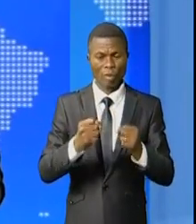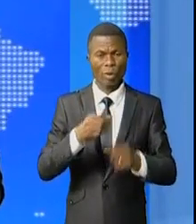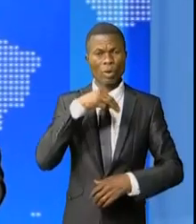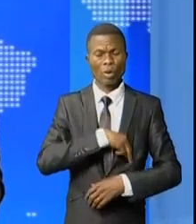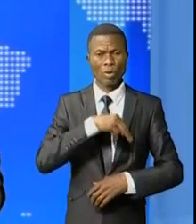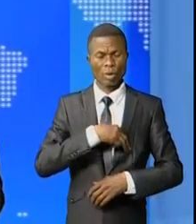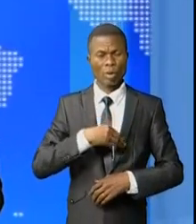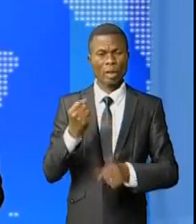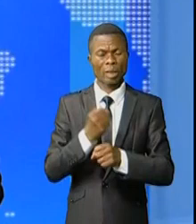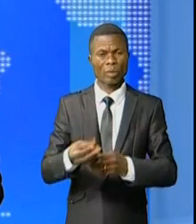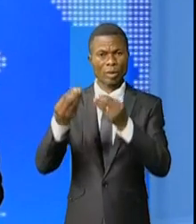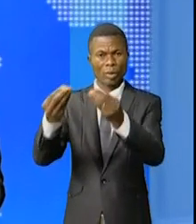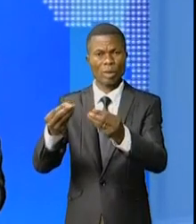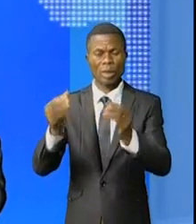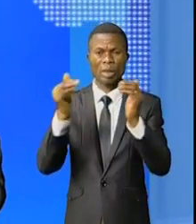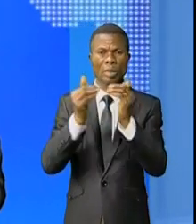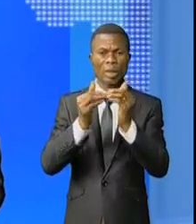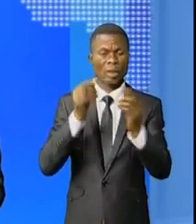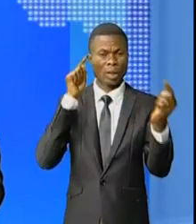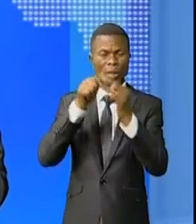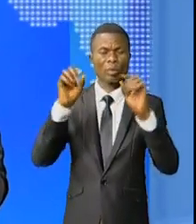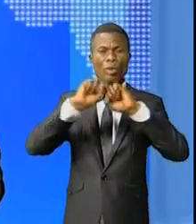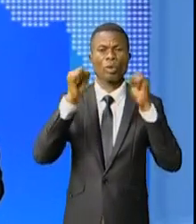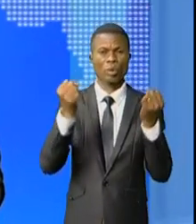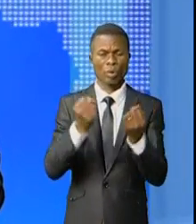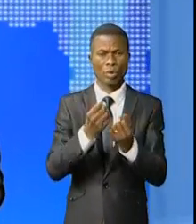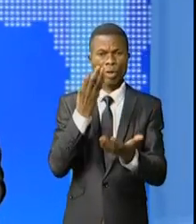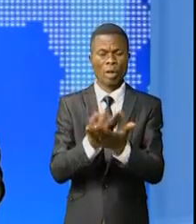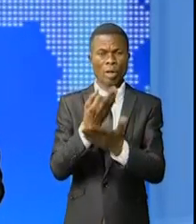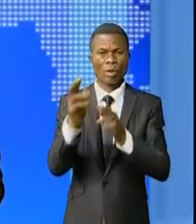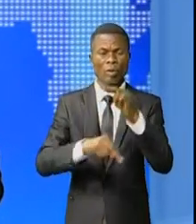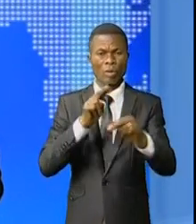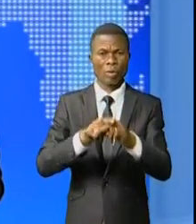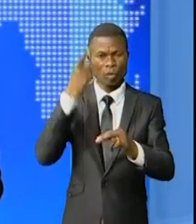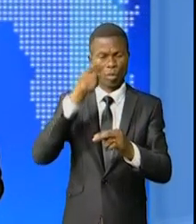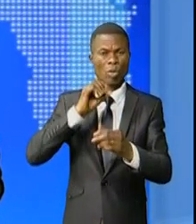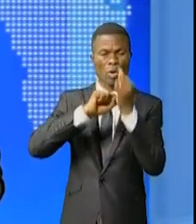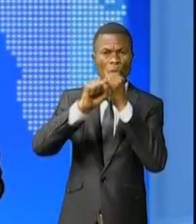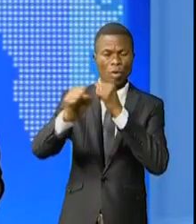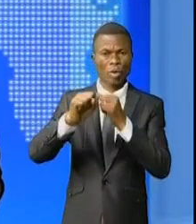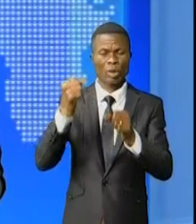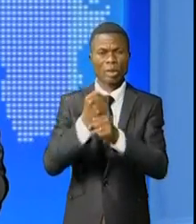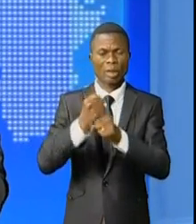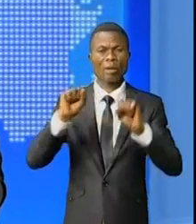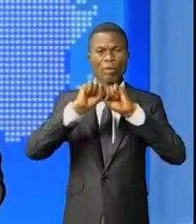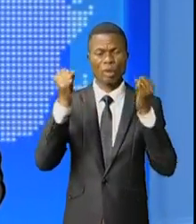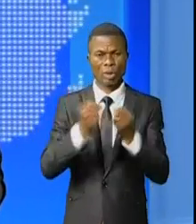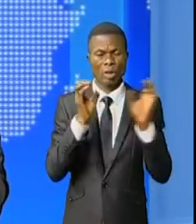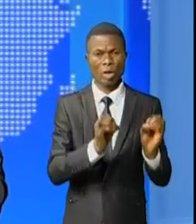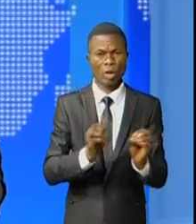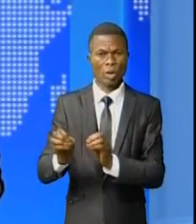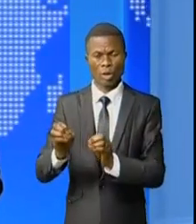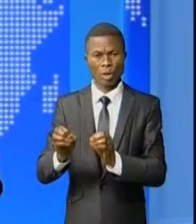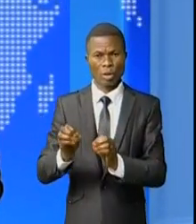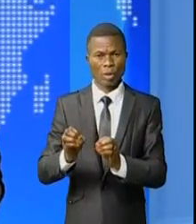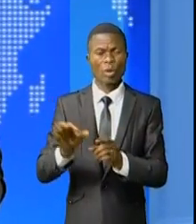lui confiée en rapport avec son objet social. Le Fonds national pour la promotion des services sociaux a organisé il y a